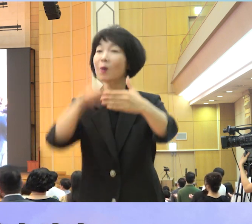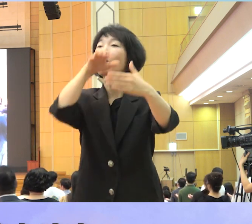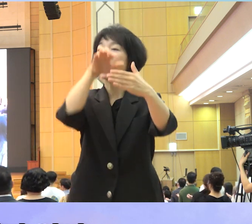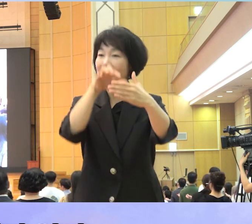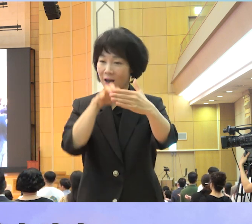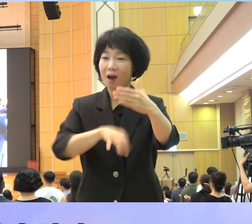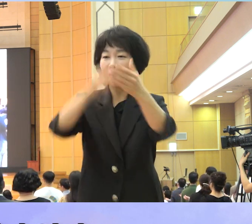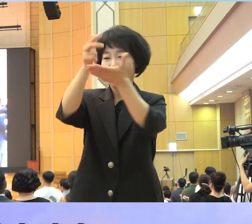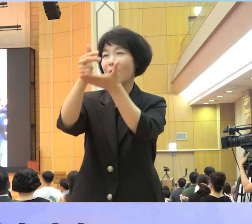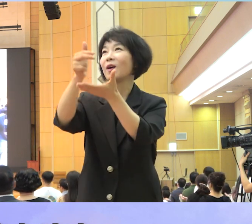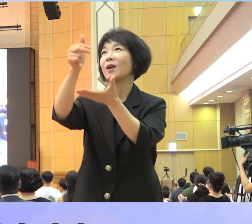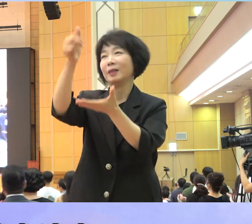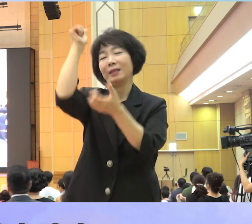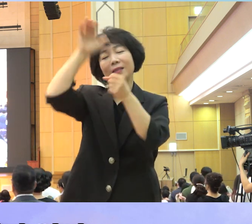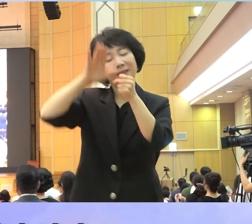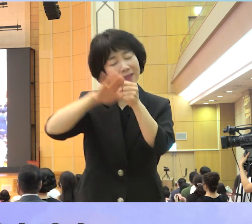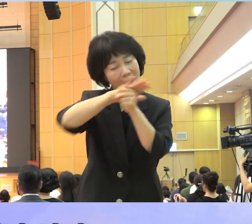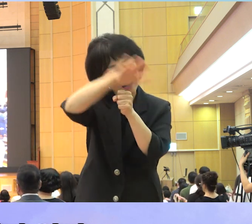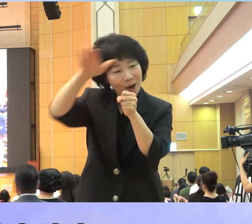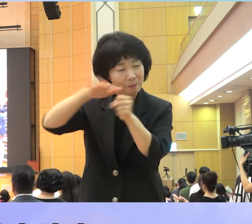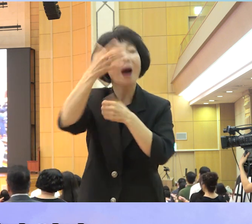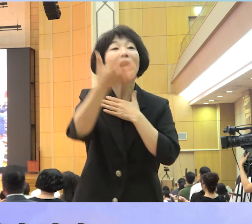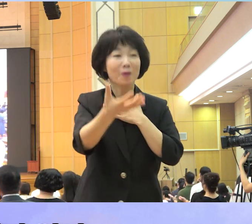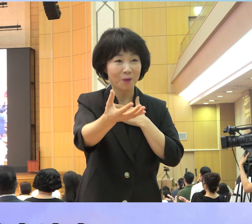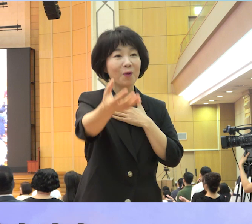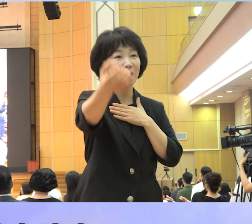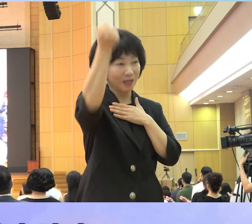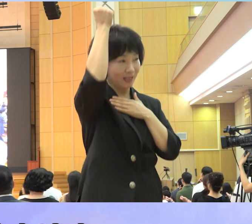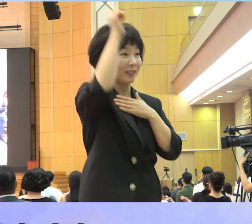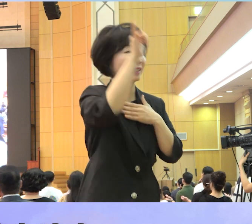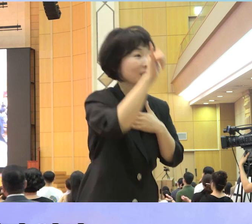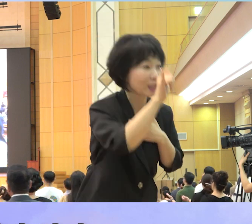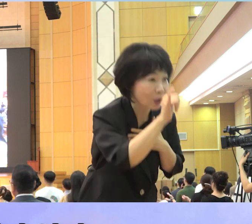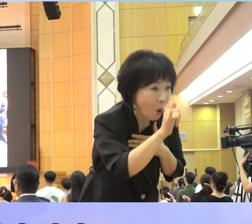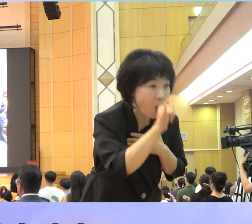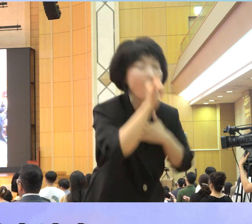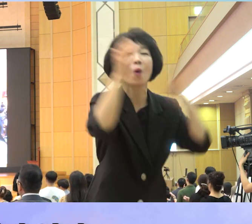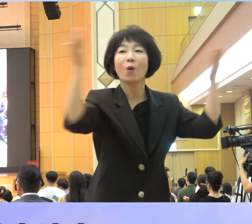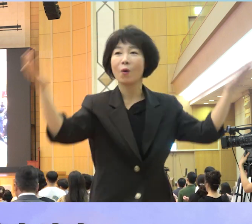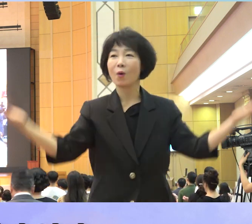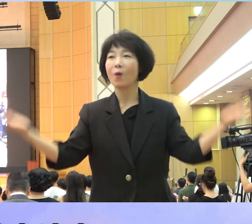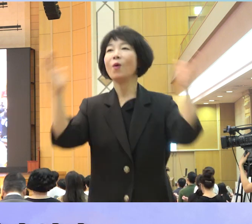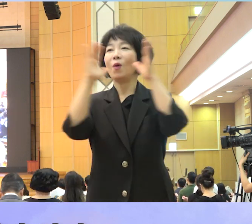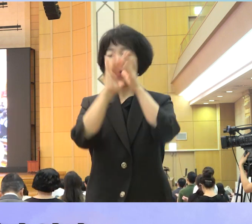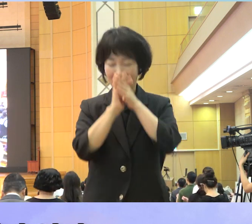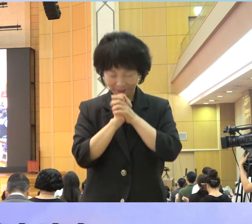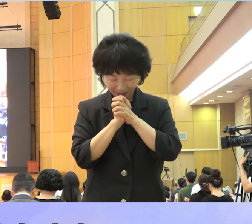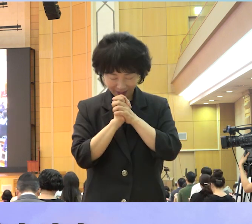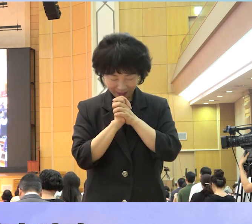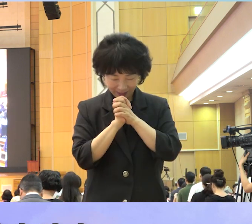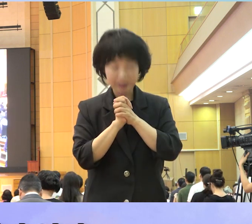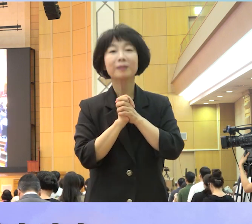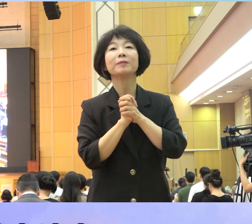삶 속에서 그 사랑받고 있지요.